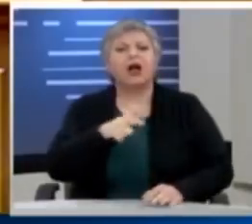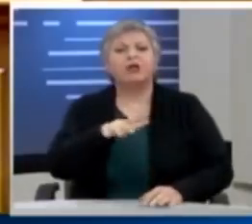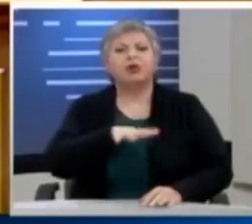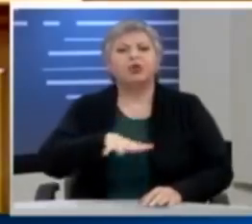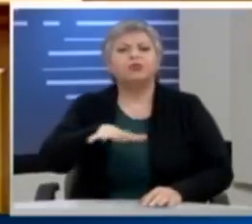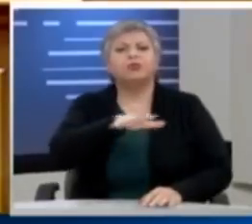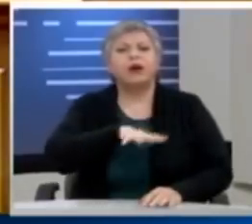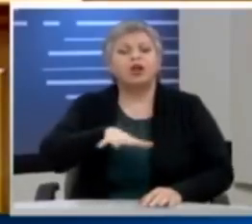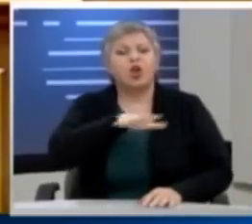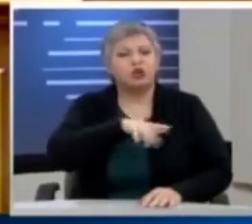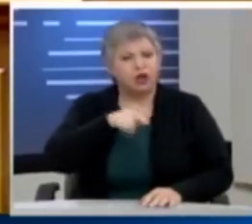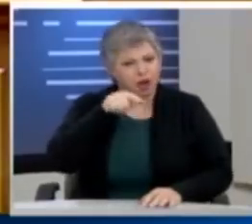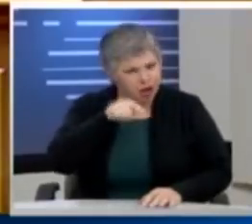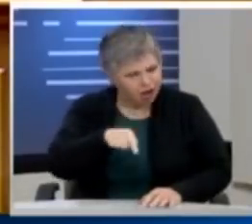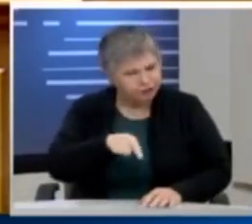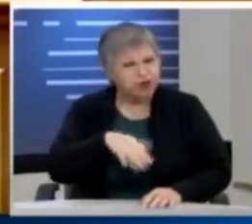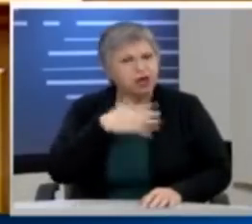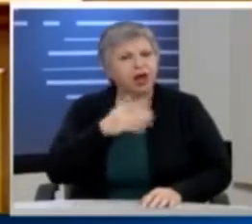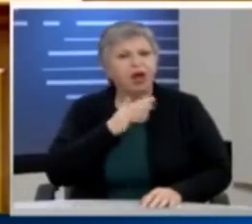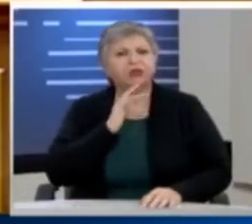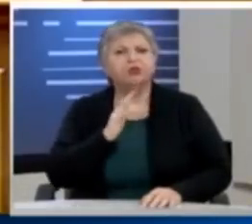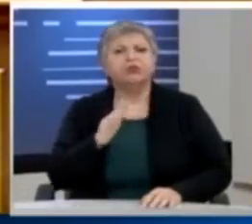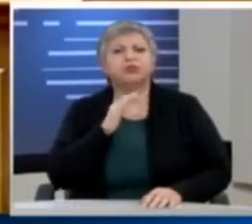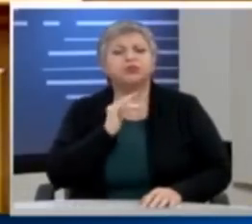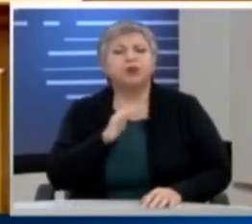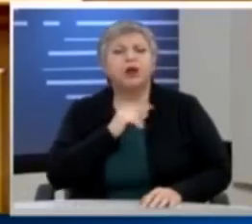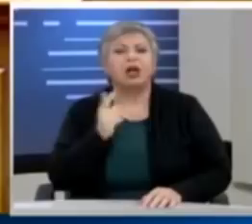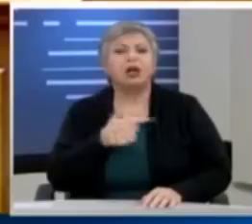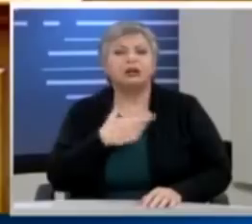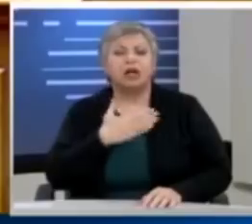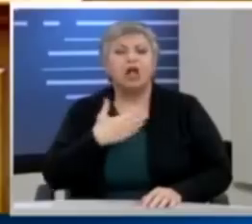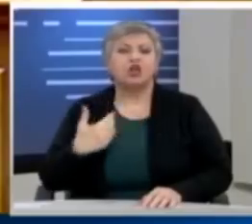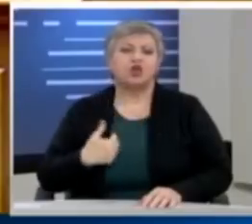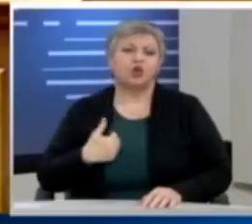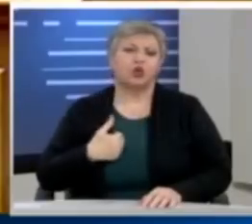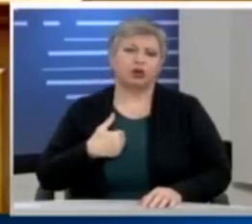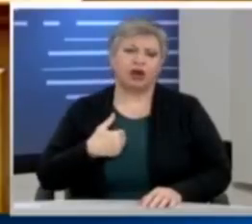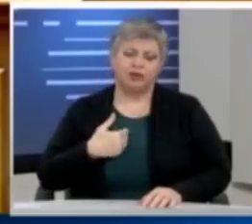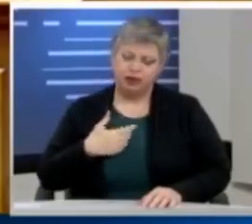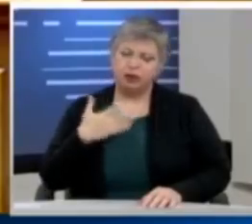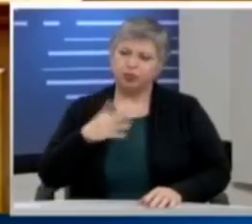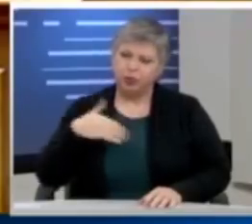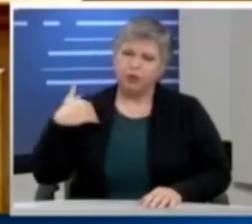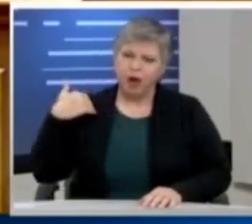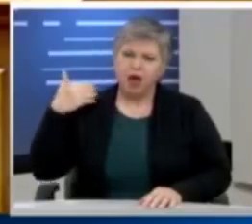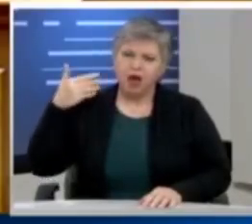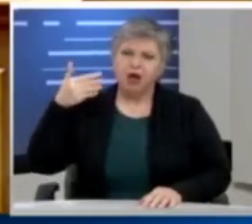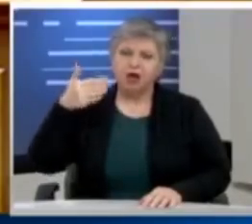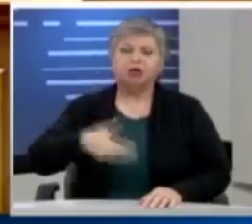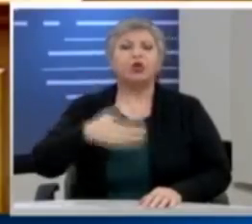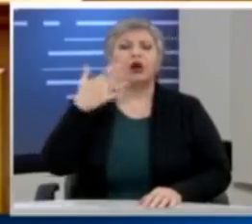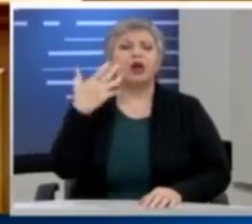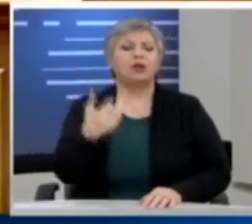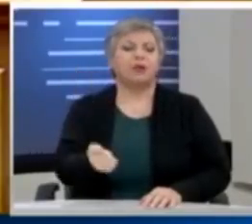της γεωγραφικής Μακεδονίας μιλούσαν μια σλάβικη διάλεκτο, την οποία συνεχίζουν να μιλούν και σήμερα βεβαίως, που συνήθως